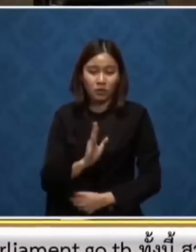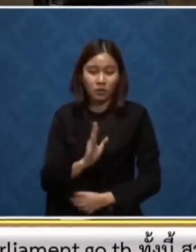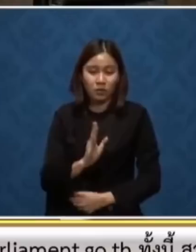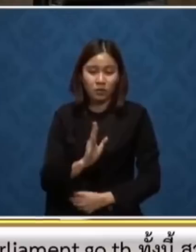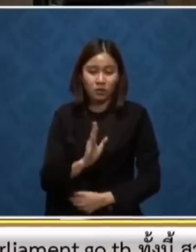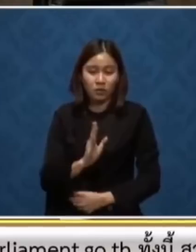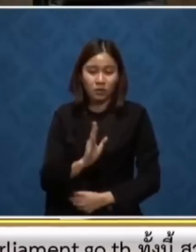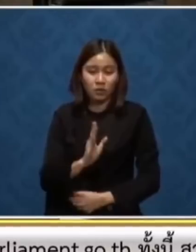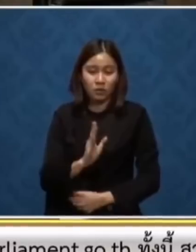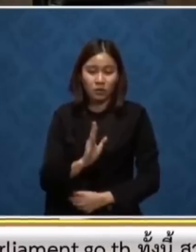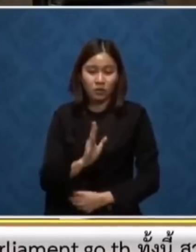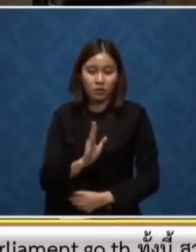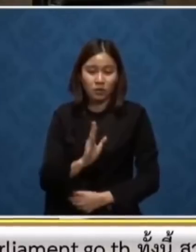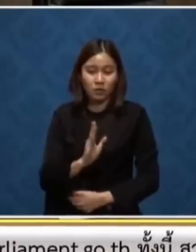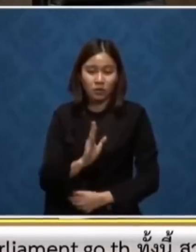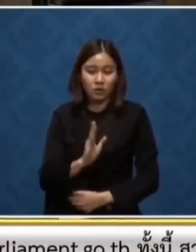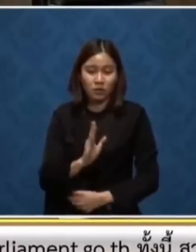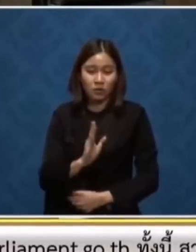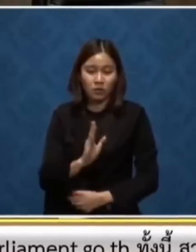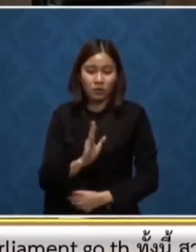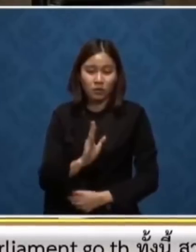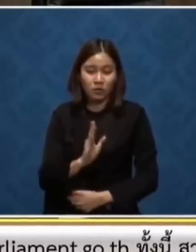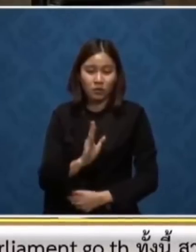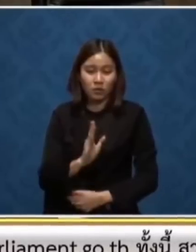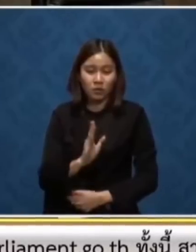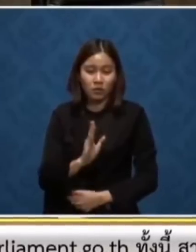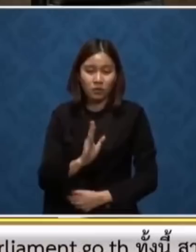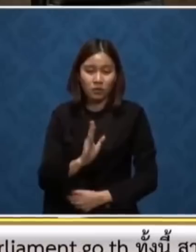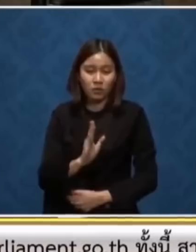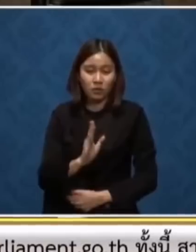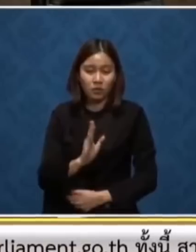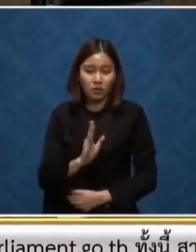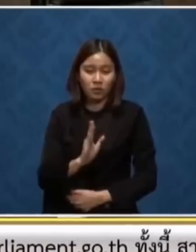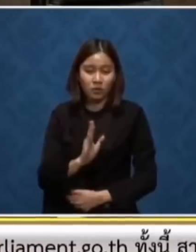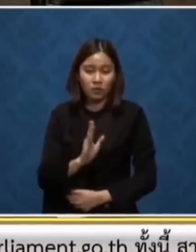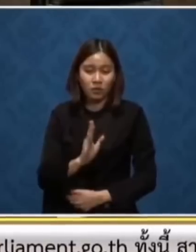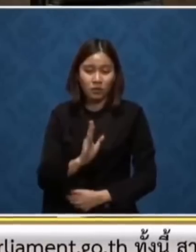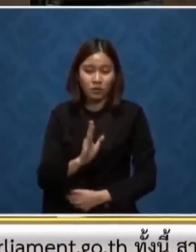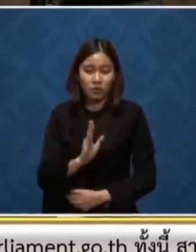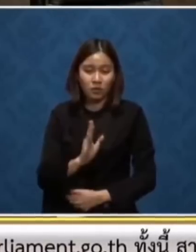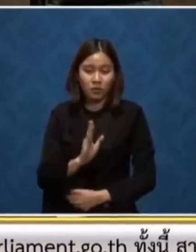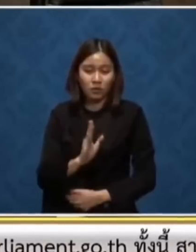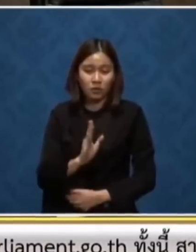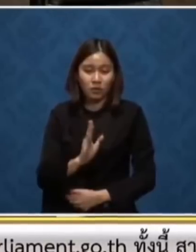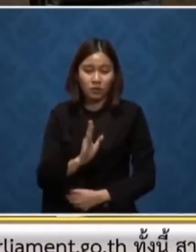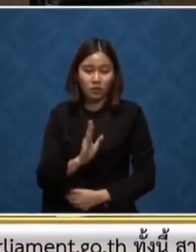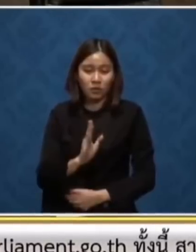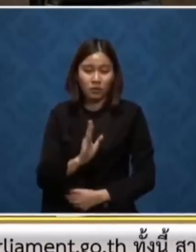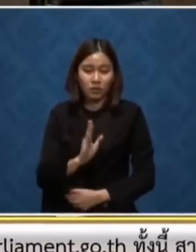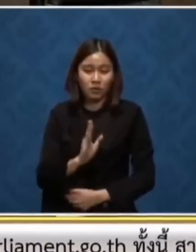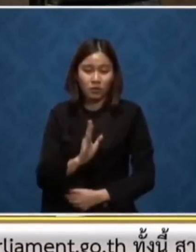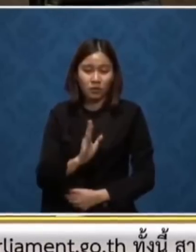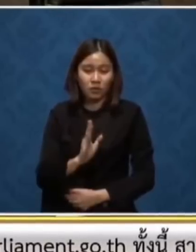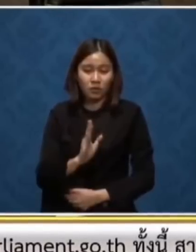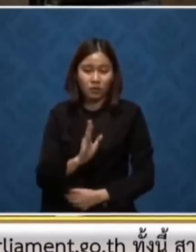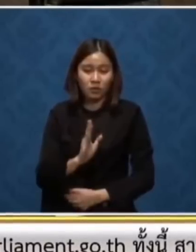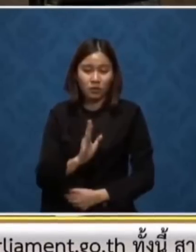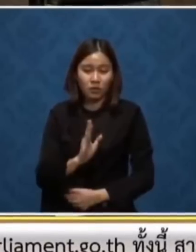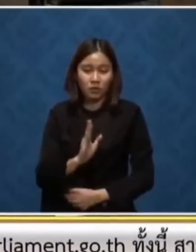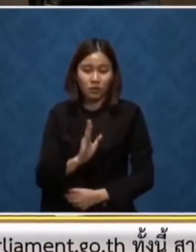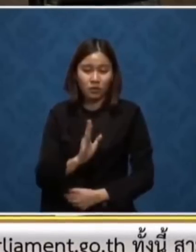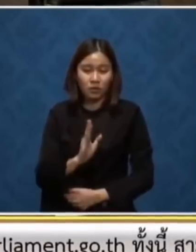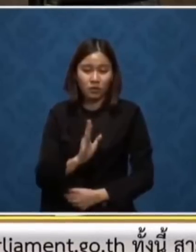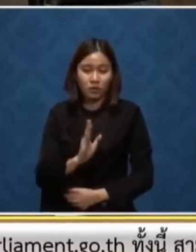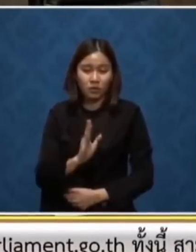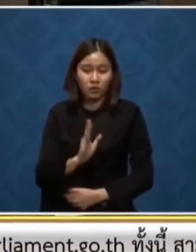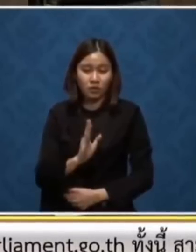หรือเครือข่ายอุปถัมภ์ของผู้มีอำนาจก็จะเข้ามาฮุบเอาพลังงานของประเทศไปกินรวบแล้วไปรีดนาทาเลนก